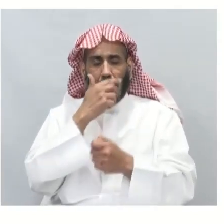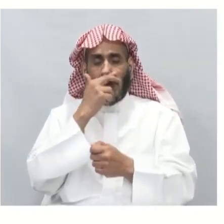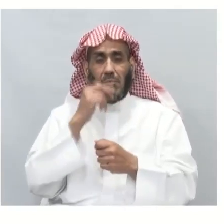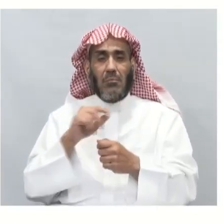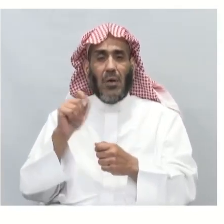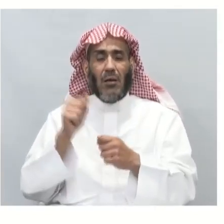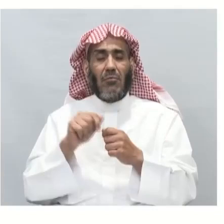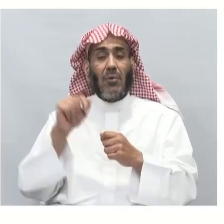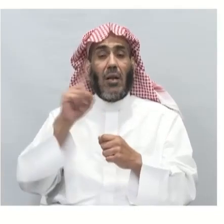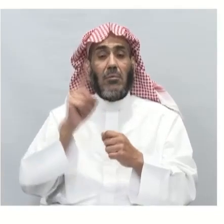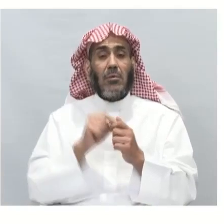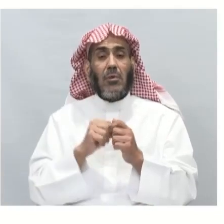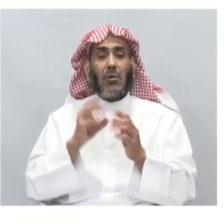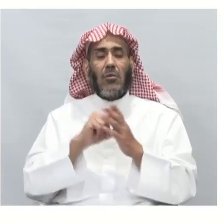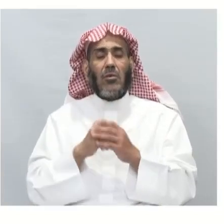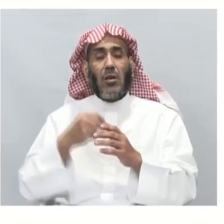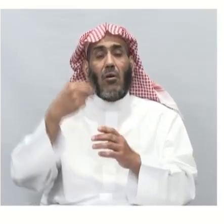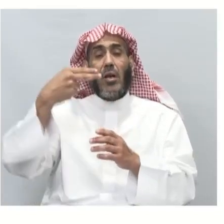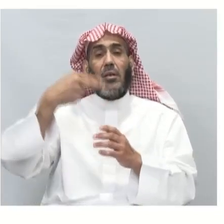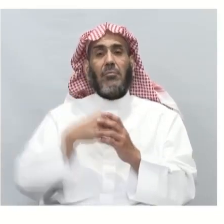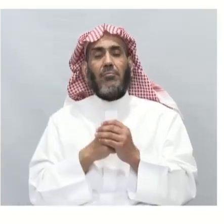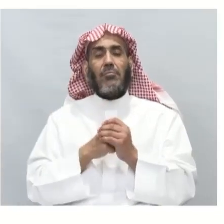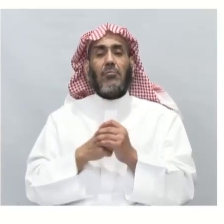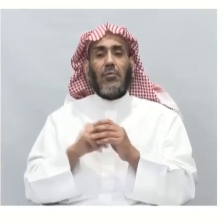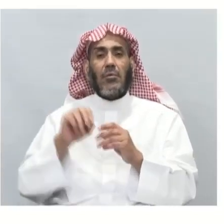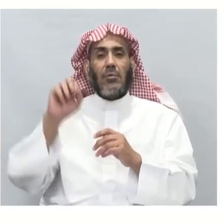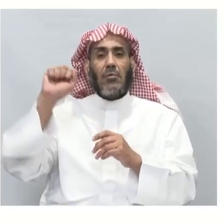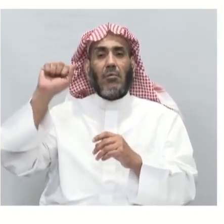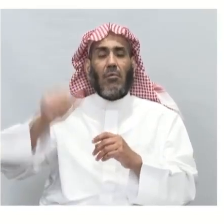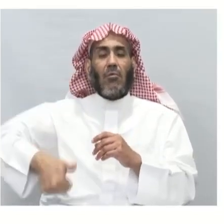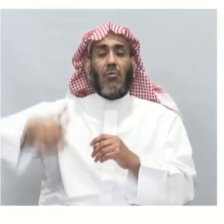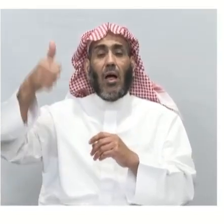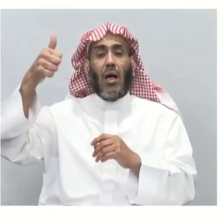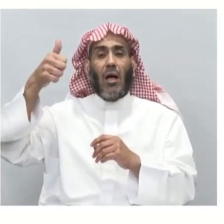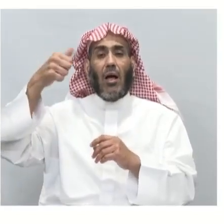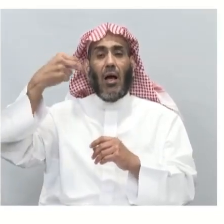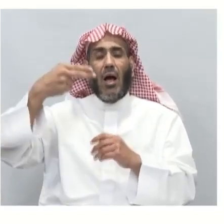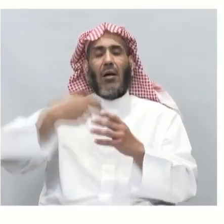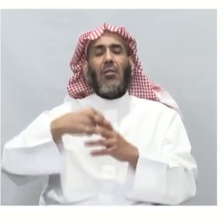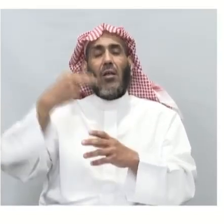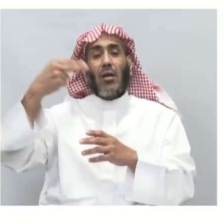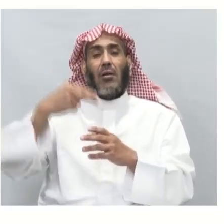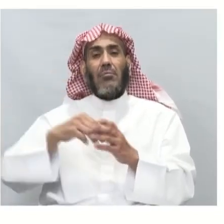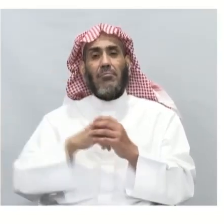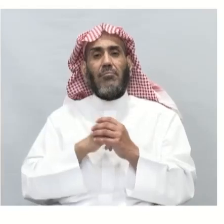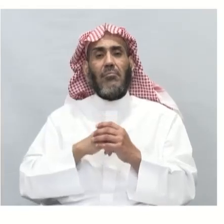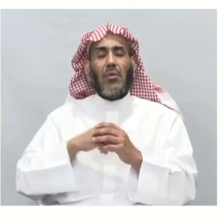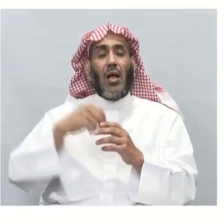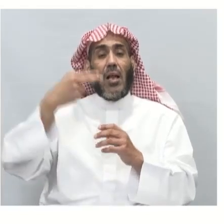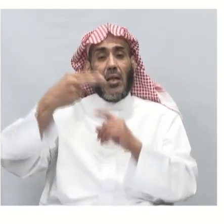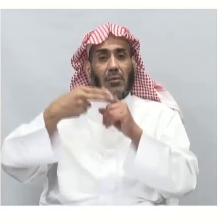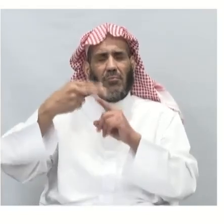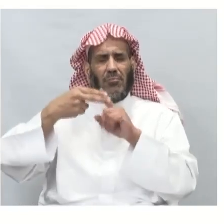حرف همزه فجعله عينا في كلمه ضاع لاحظ كلمه ضاع العين